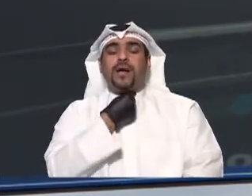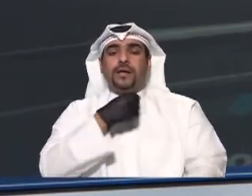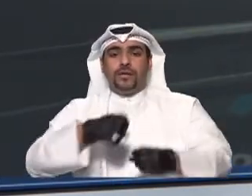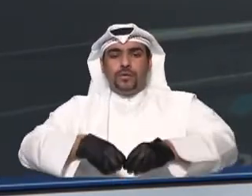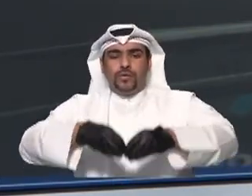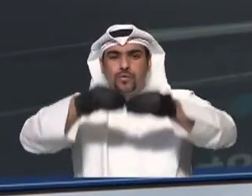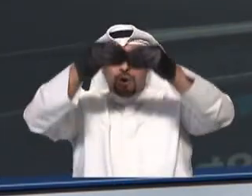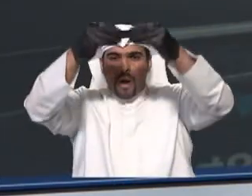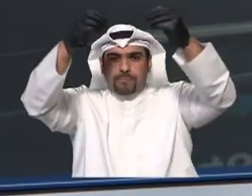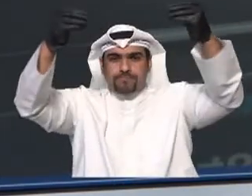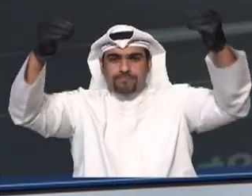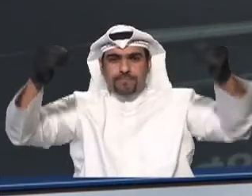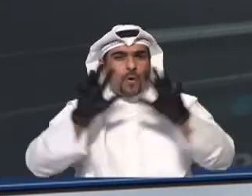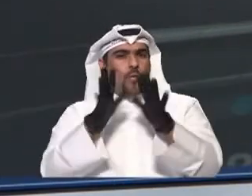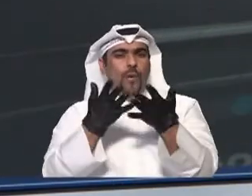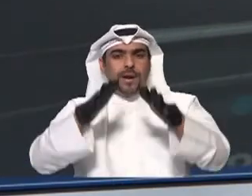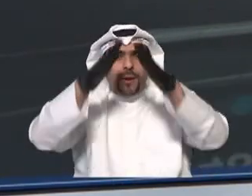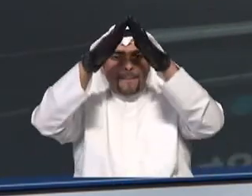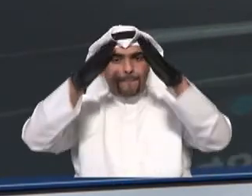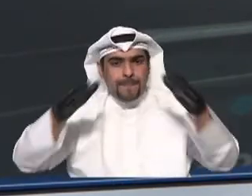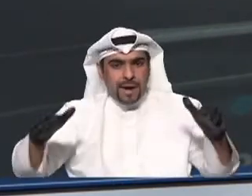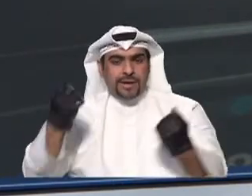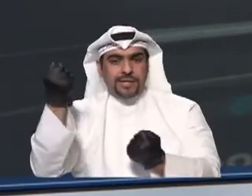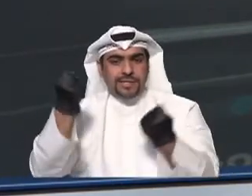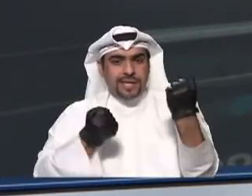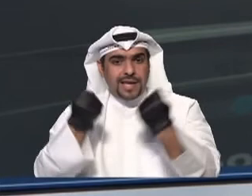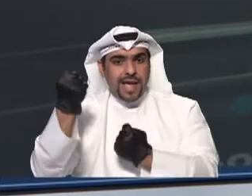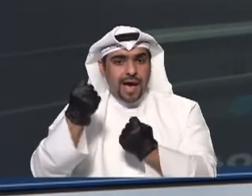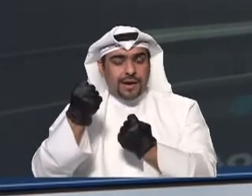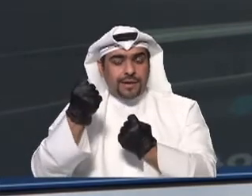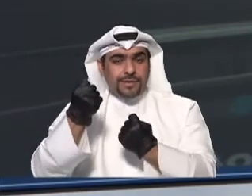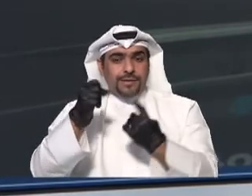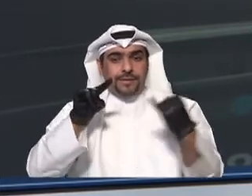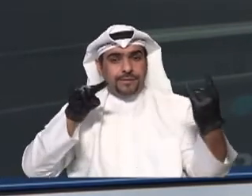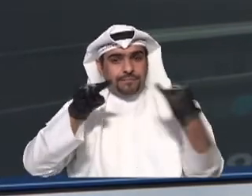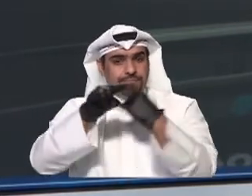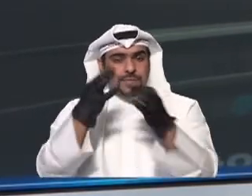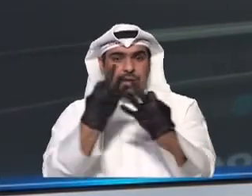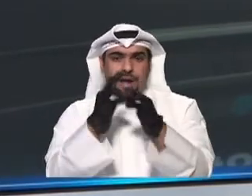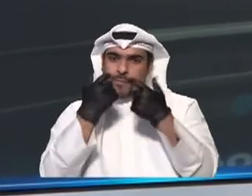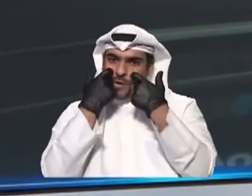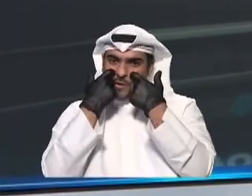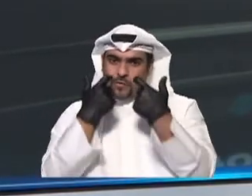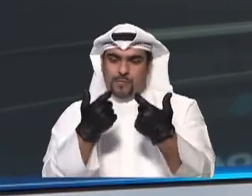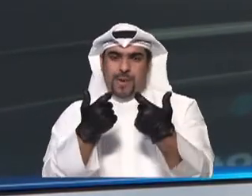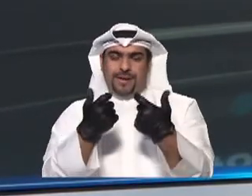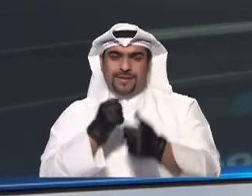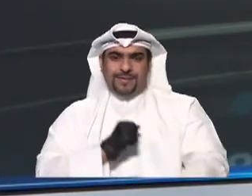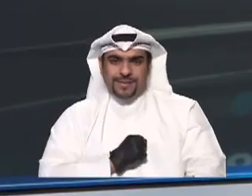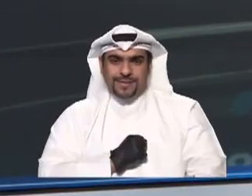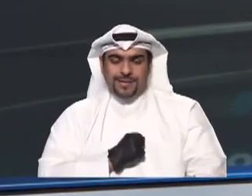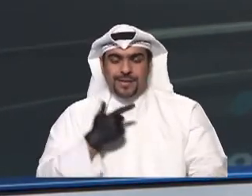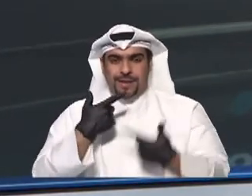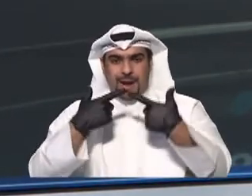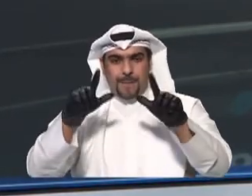المناطق المكشوفة، لذا نوه مرتادي الطرق السريعة أنهم يديرون بالهم أثناء القيادة. أعزائي المشاهدين، إلى هنا